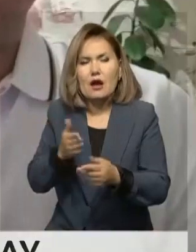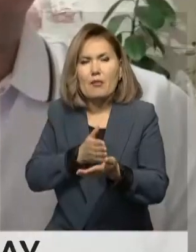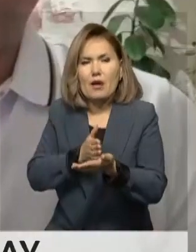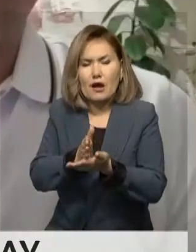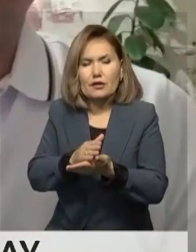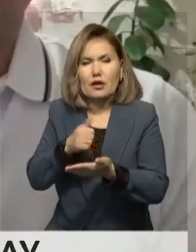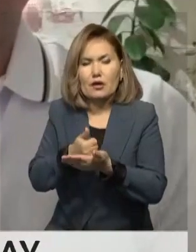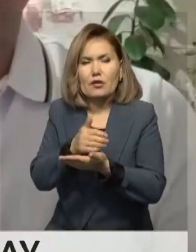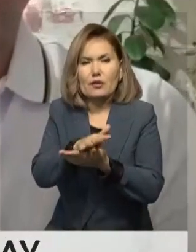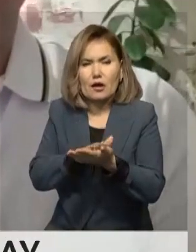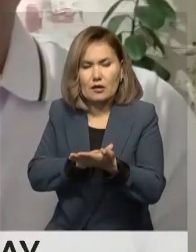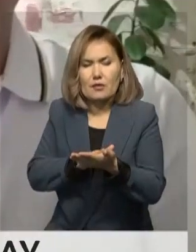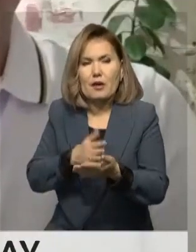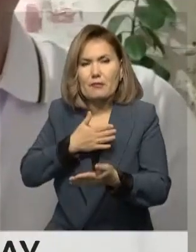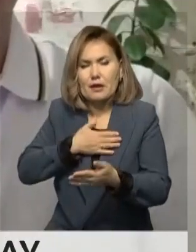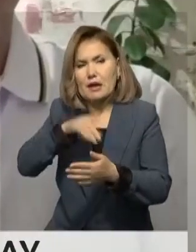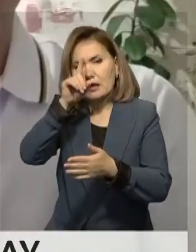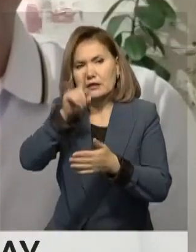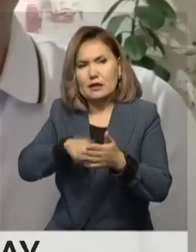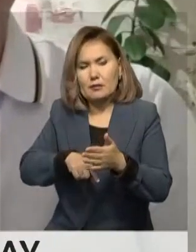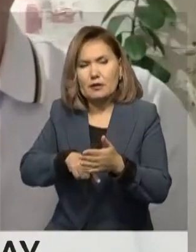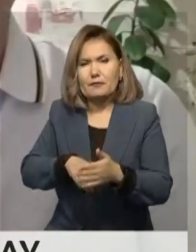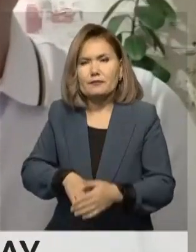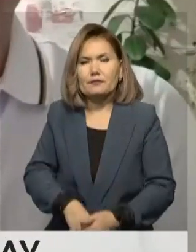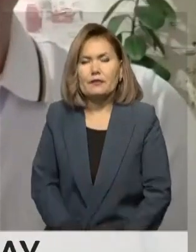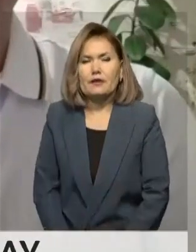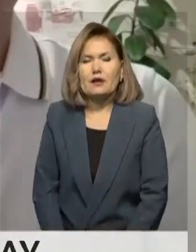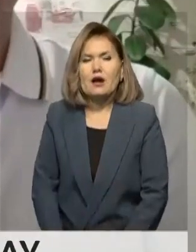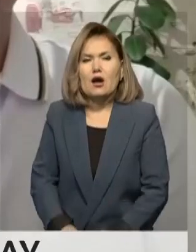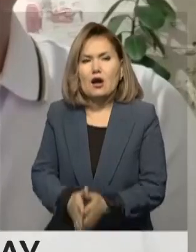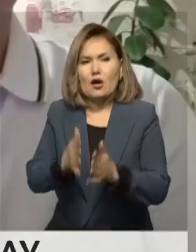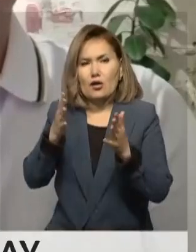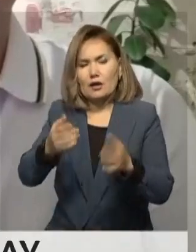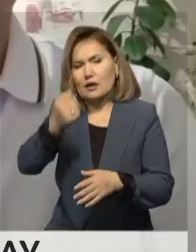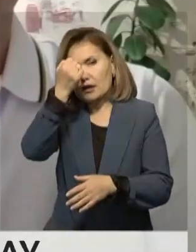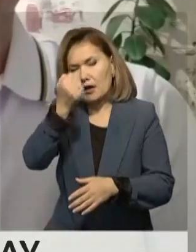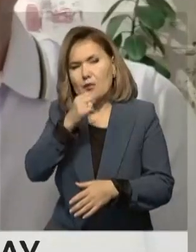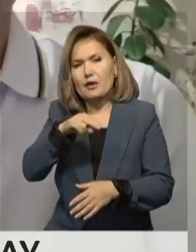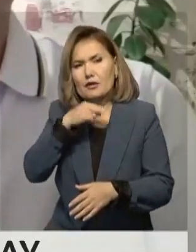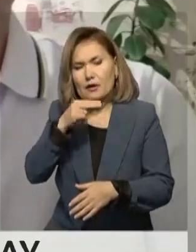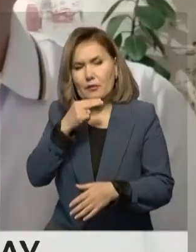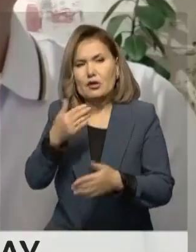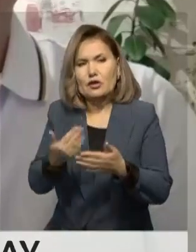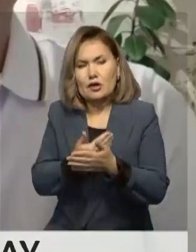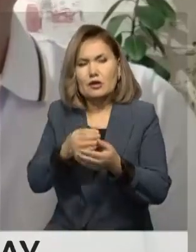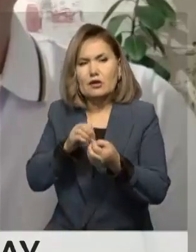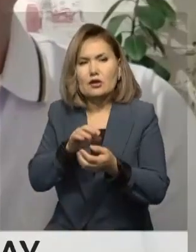бағытын, жалғасын табатынына мен сенімдімін жалпы. Жақсыбек Мырза, сұхбатыңызға рахмет. Жаңалықтарымызға жалғастырамыз.